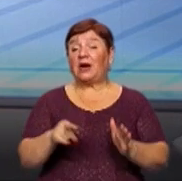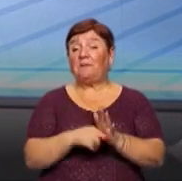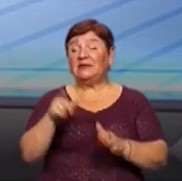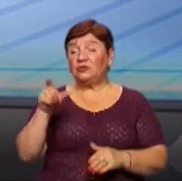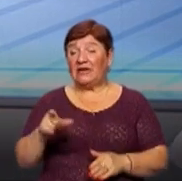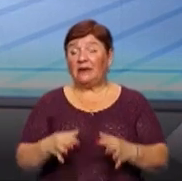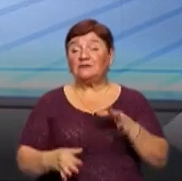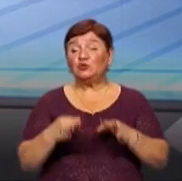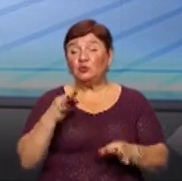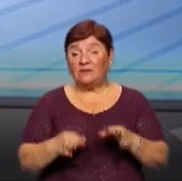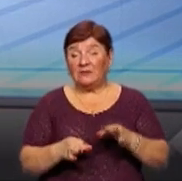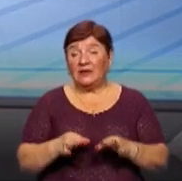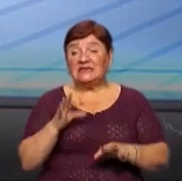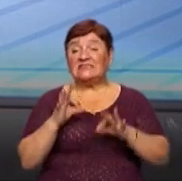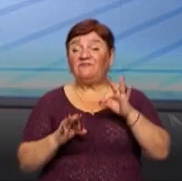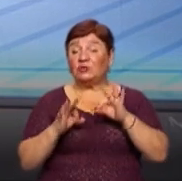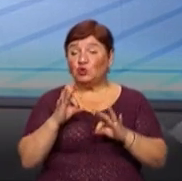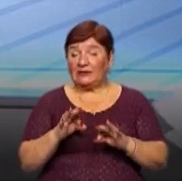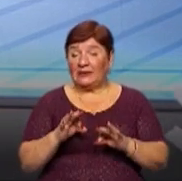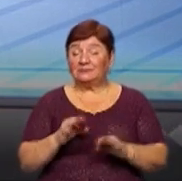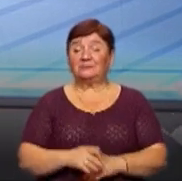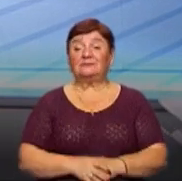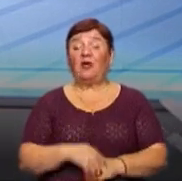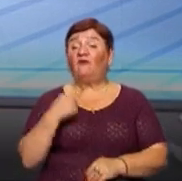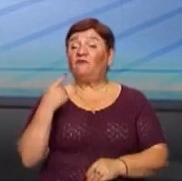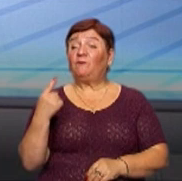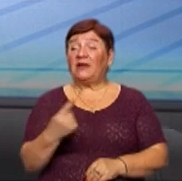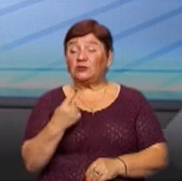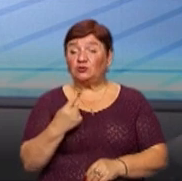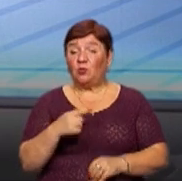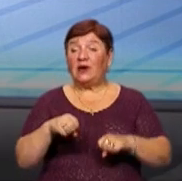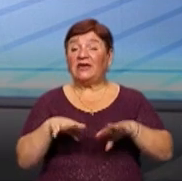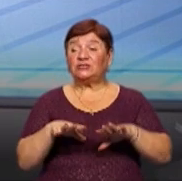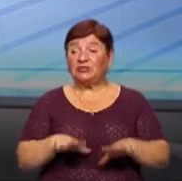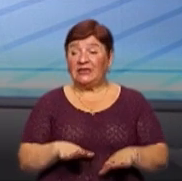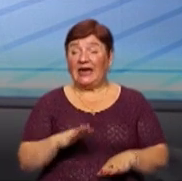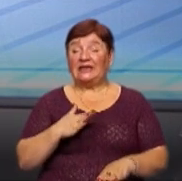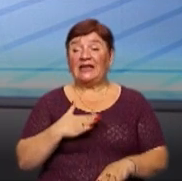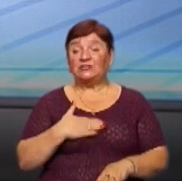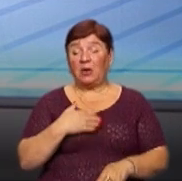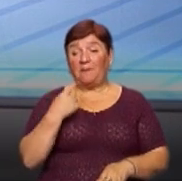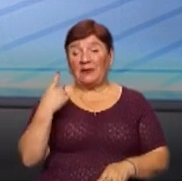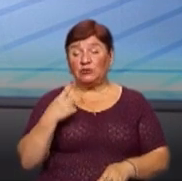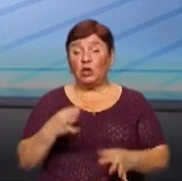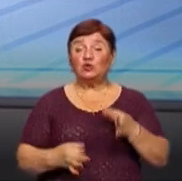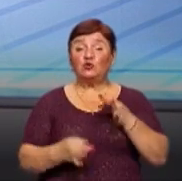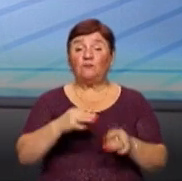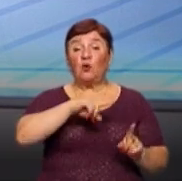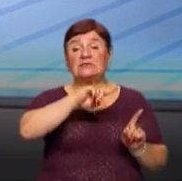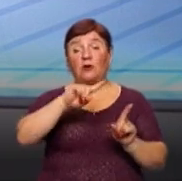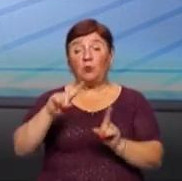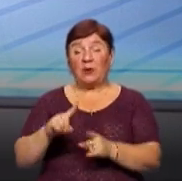пенсіонерів судяться з нами знову ж по відсотках грошового забезпечення. В першу чергу, значить, йде рішення нашої першої інстанції судового